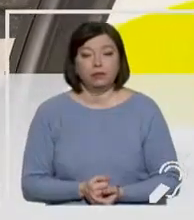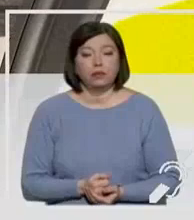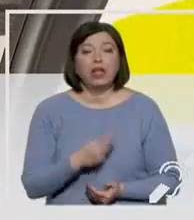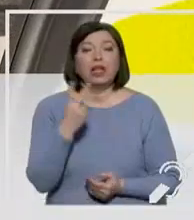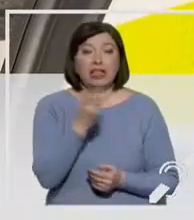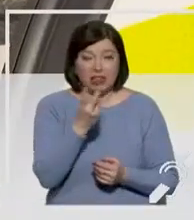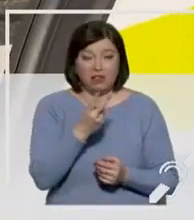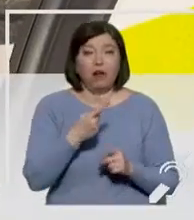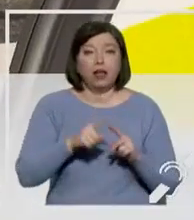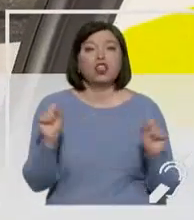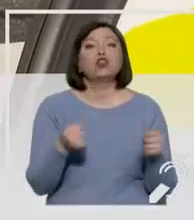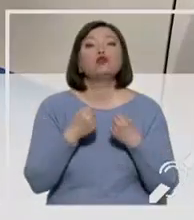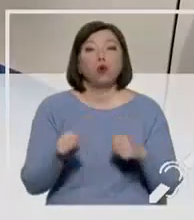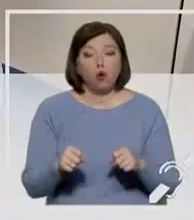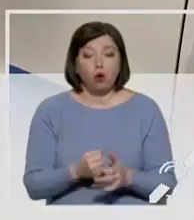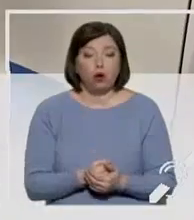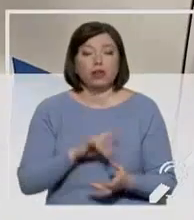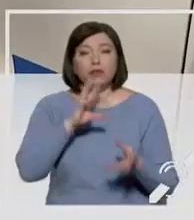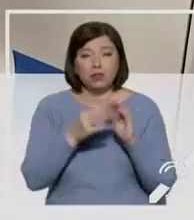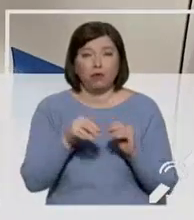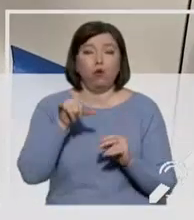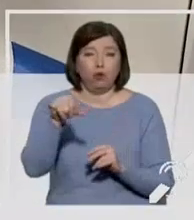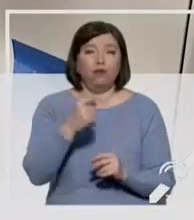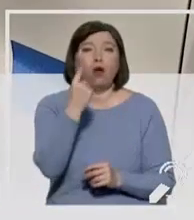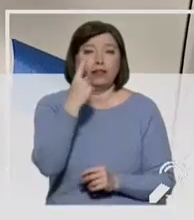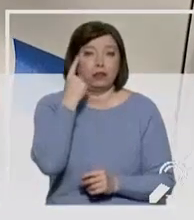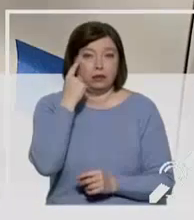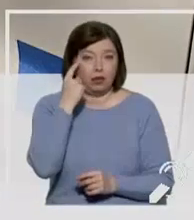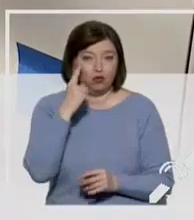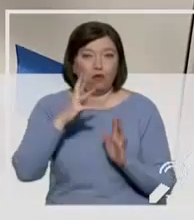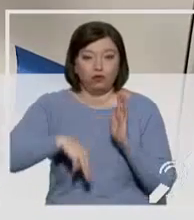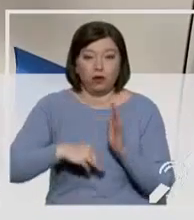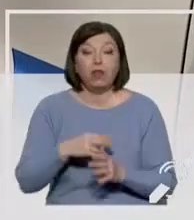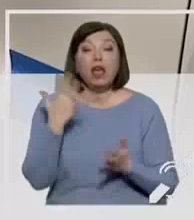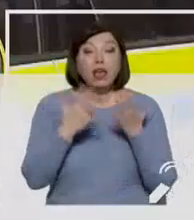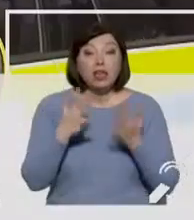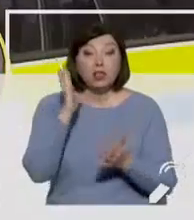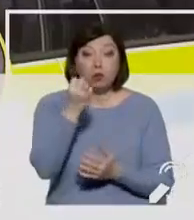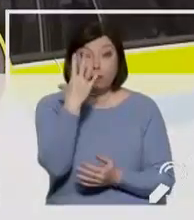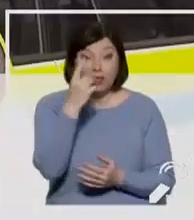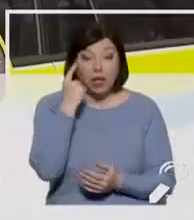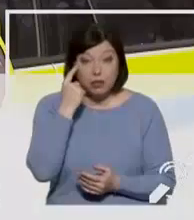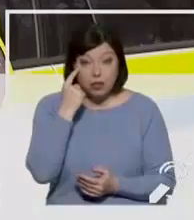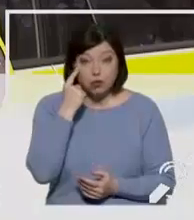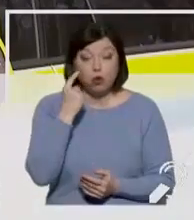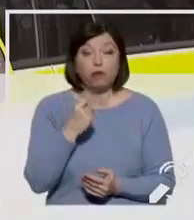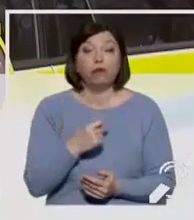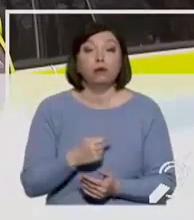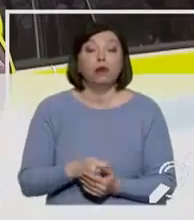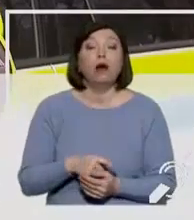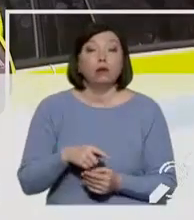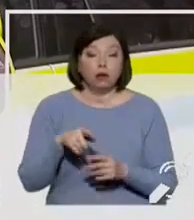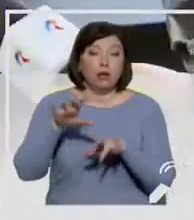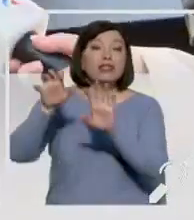ambele pe viteză în total 11 puncte la moment are dacă persoana acumulează 15 puncte se